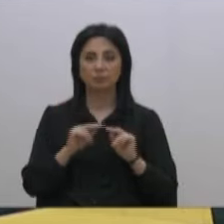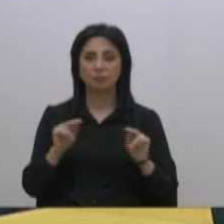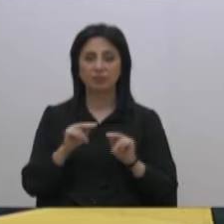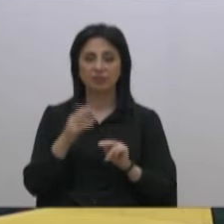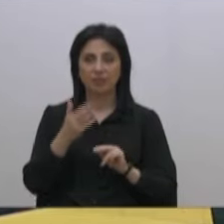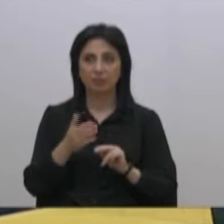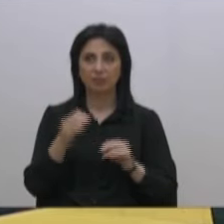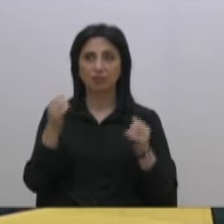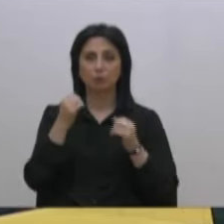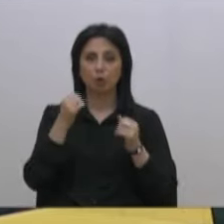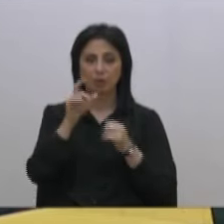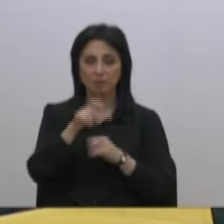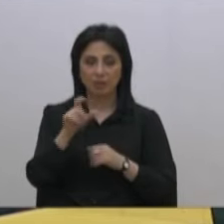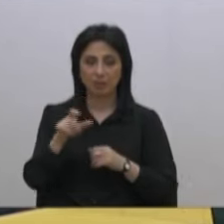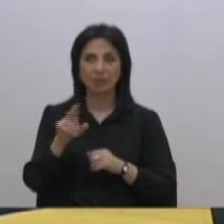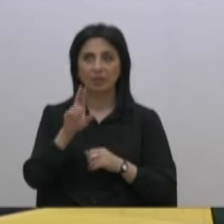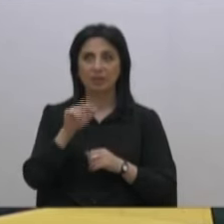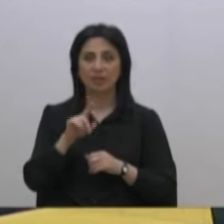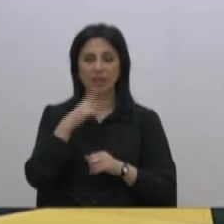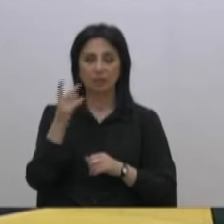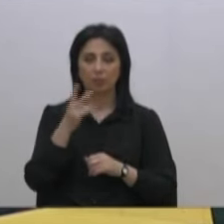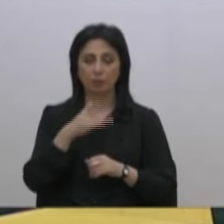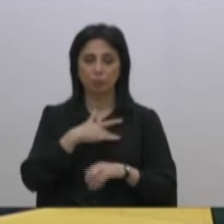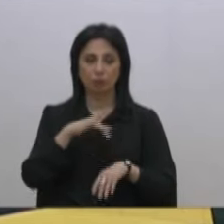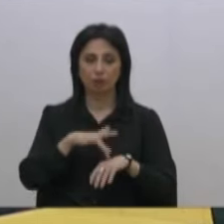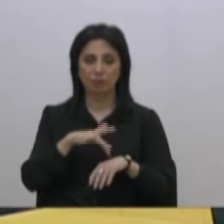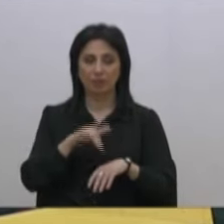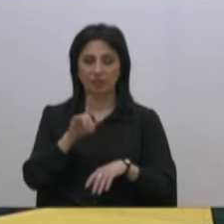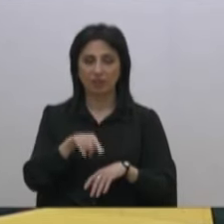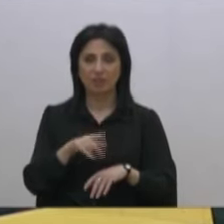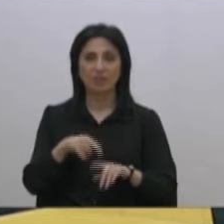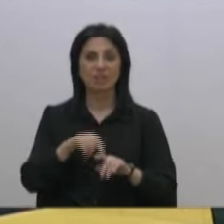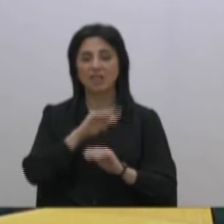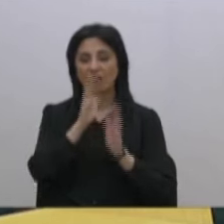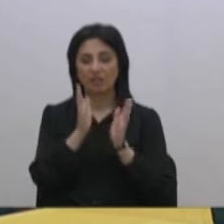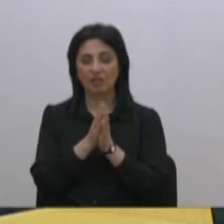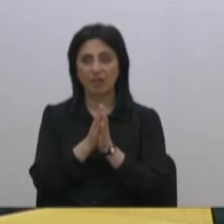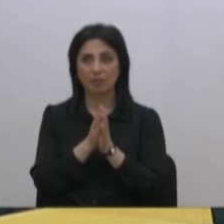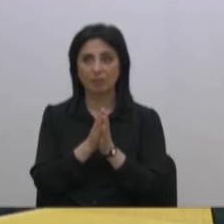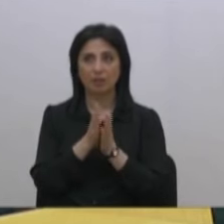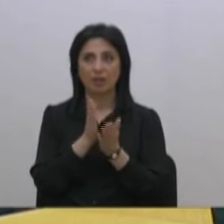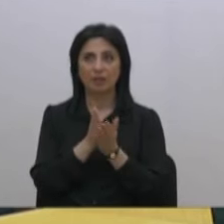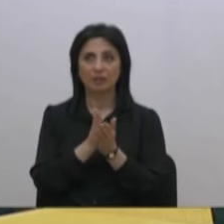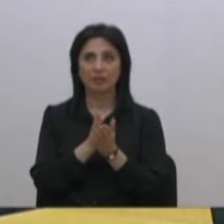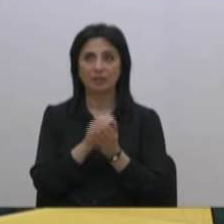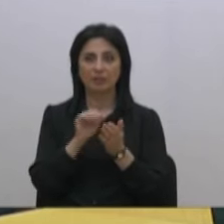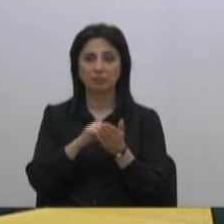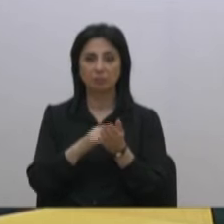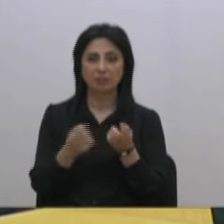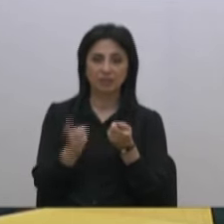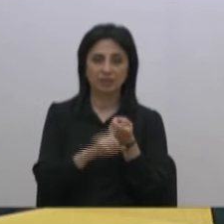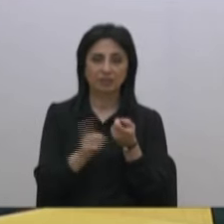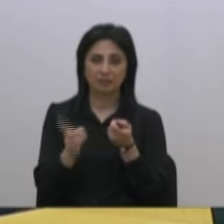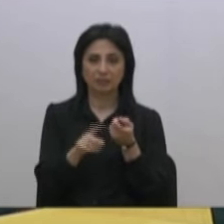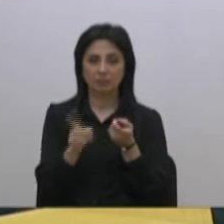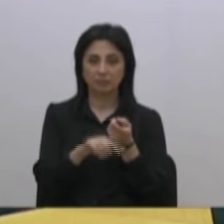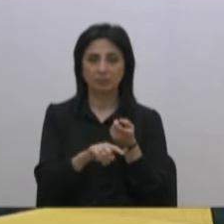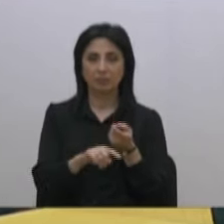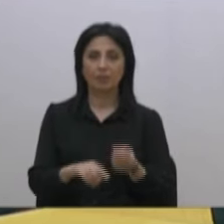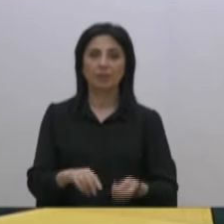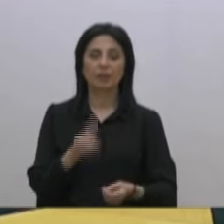მწვრთნელებს, სპორტსმენებს და რა თქმა უნდა გულშემატკივარსაც. ეს ყველაფერი არის მიზეზ შედეგობრივ